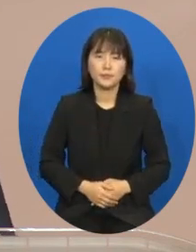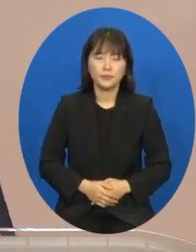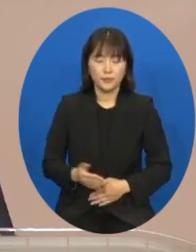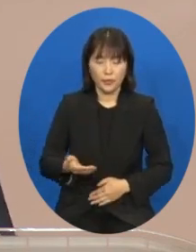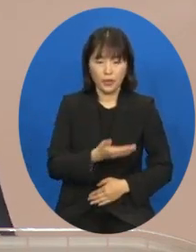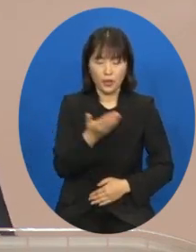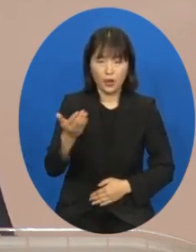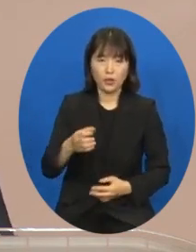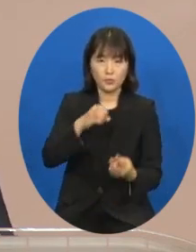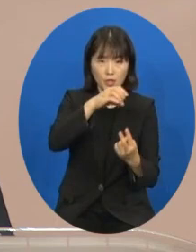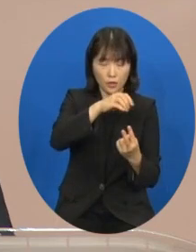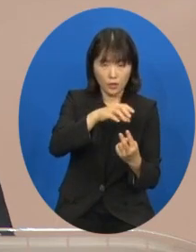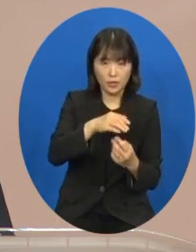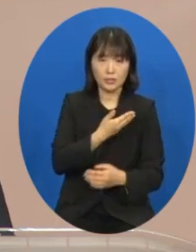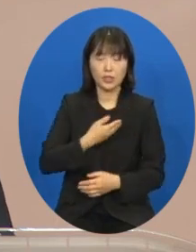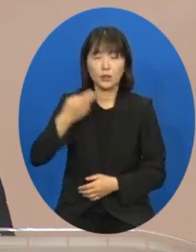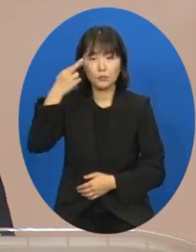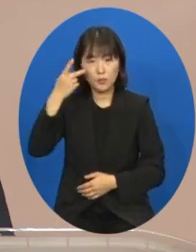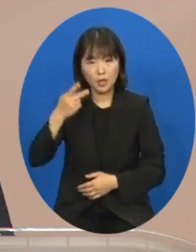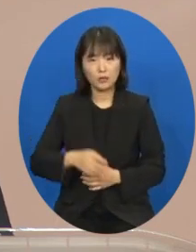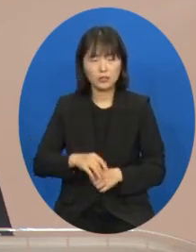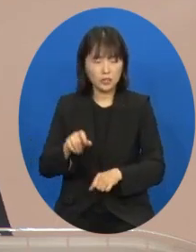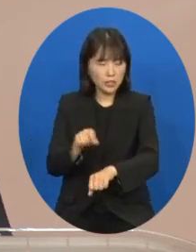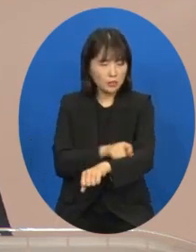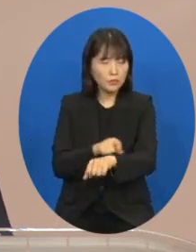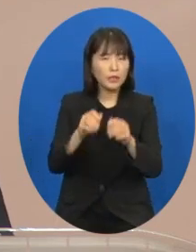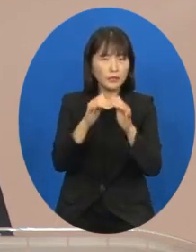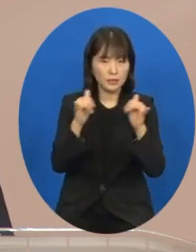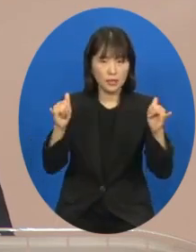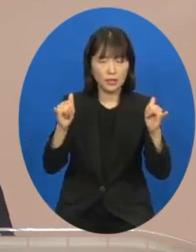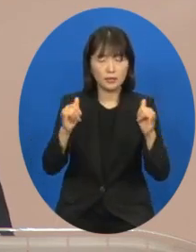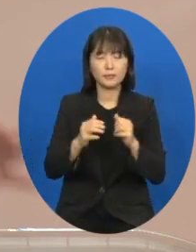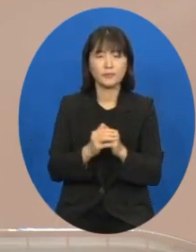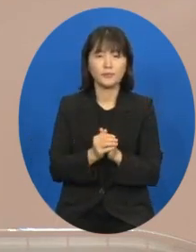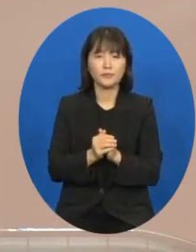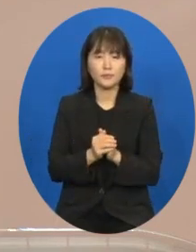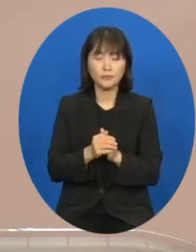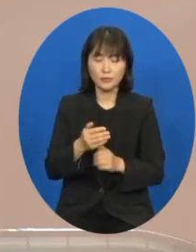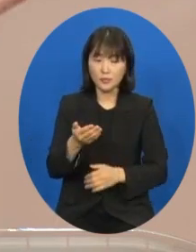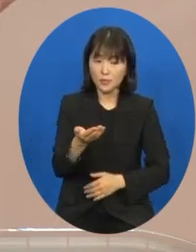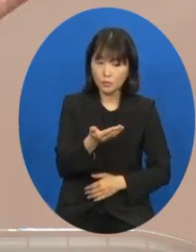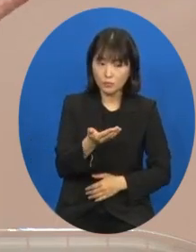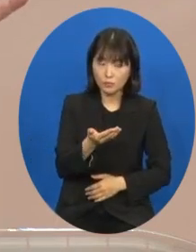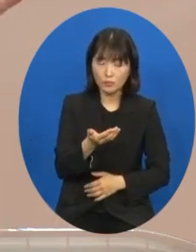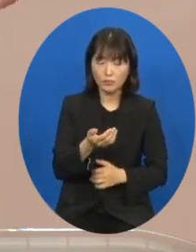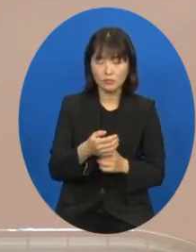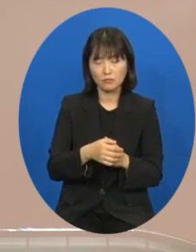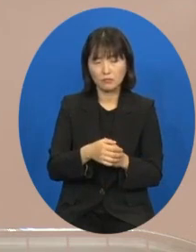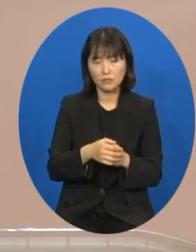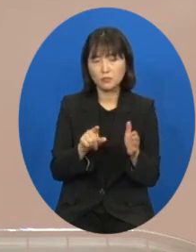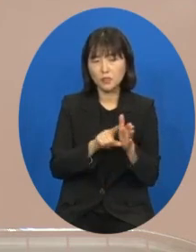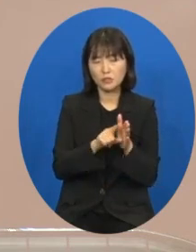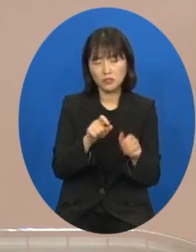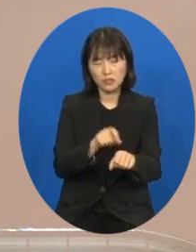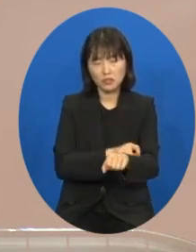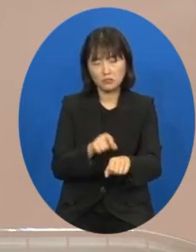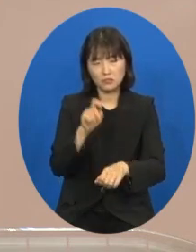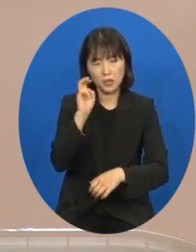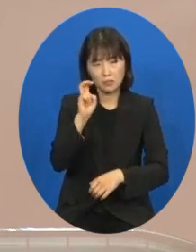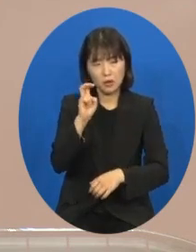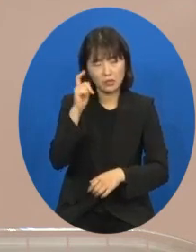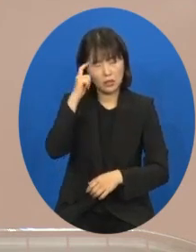여러분, 세례 요한이나 사도 바울이 특별한 사람이니까 그분들은 그런 믿음이었겠지, 이렇게 생각하면 안